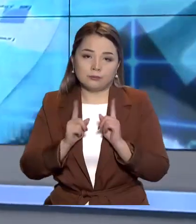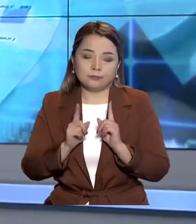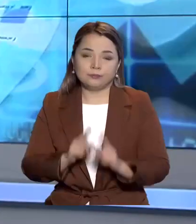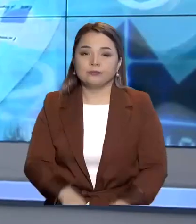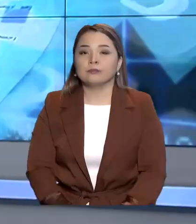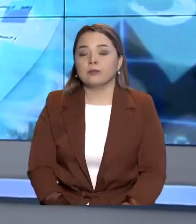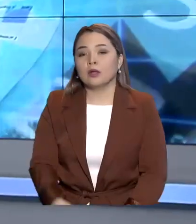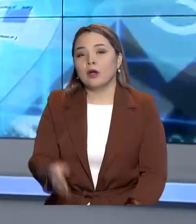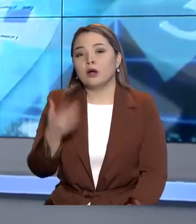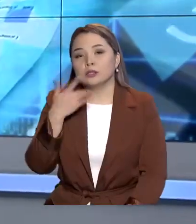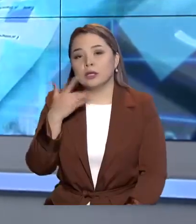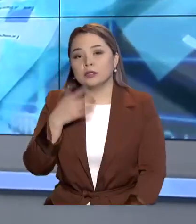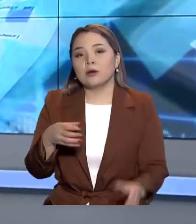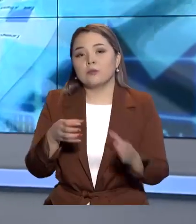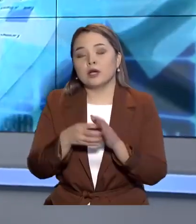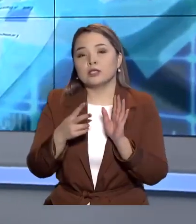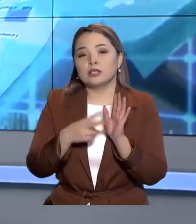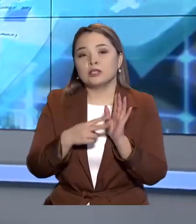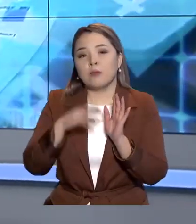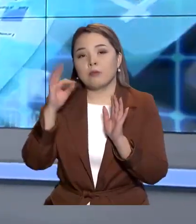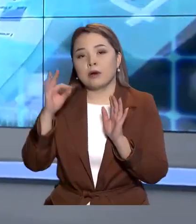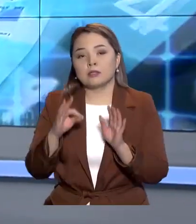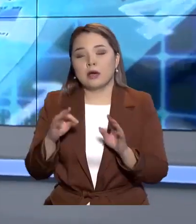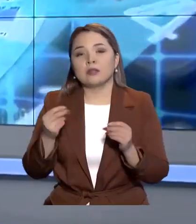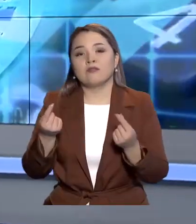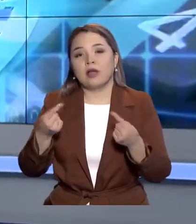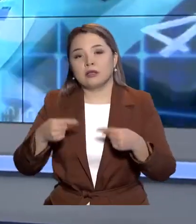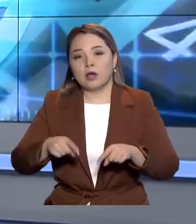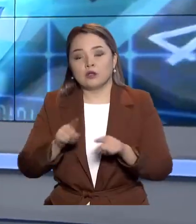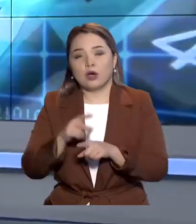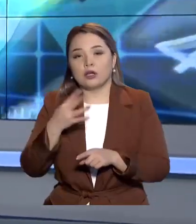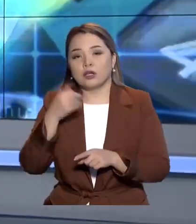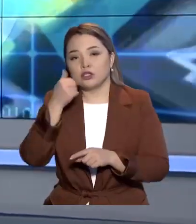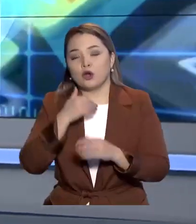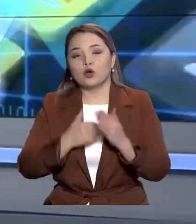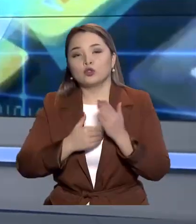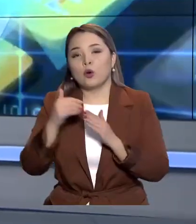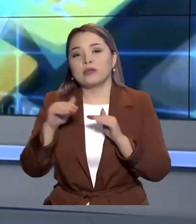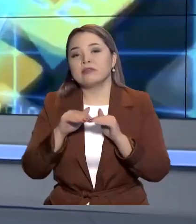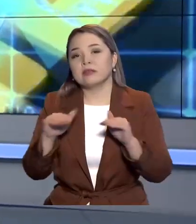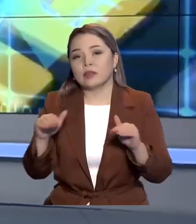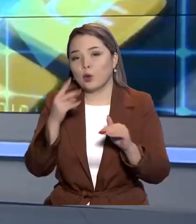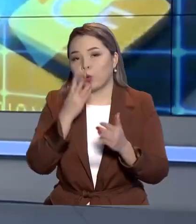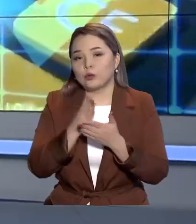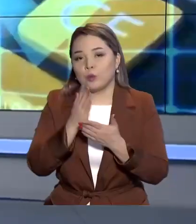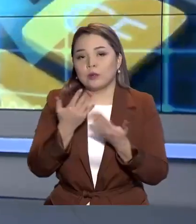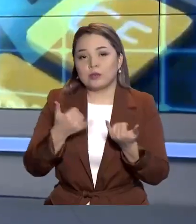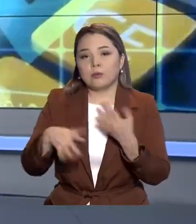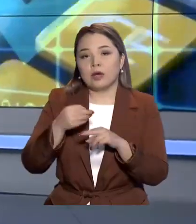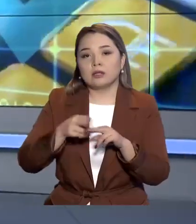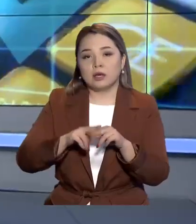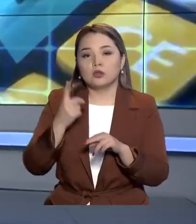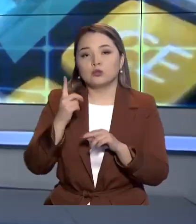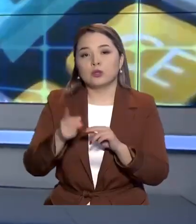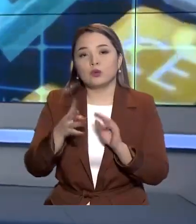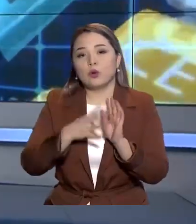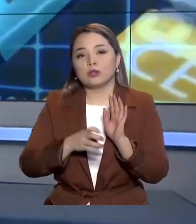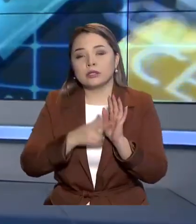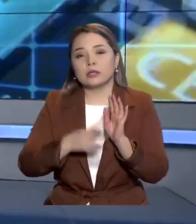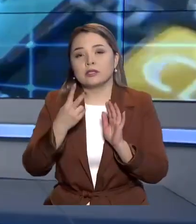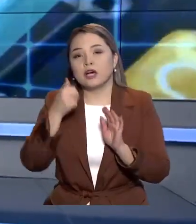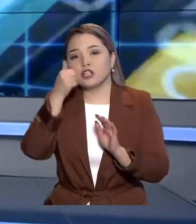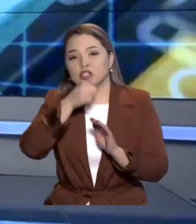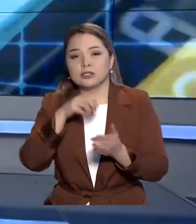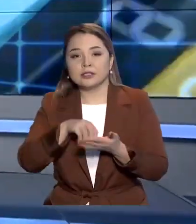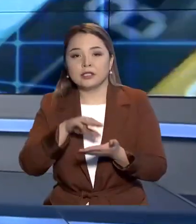Құрама Штаттарда инфляция 7%-ға өсті. Бұл соңғы 40 жылдағы ең жоғарғы деңгей. Мұндай көрсеткіш елде бұған дейін тек 1982